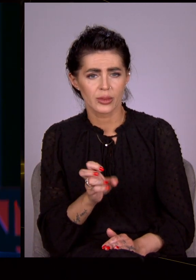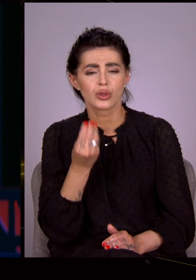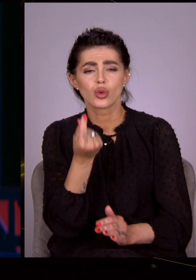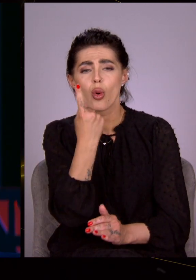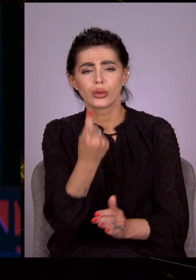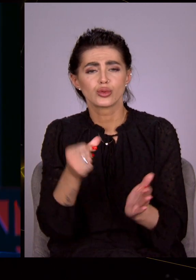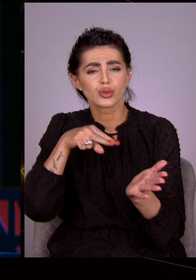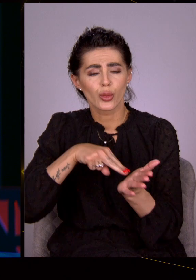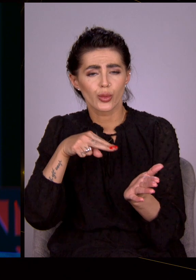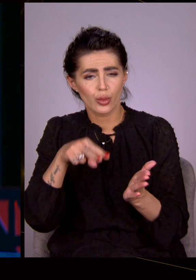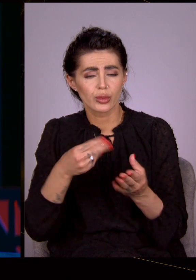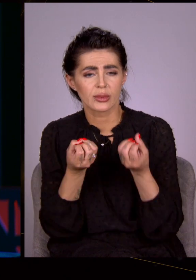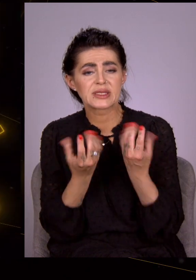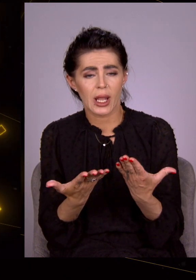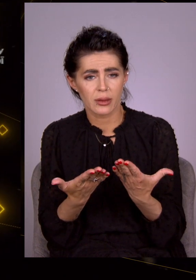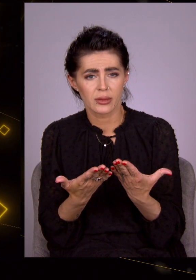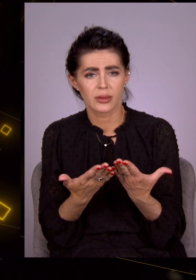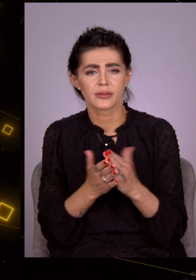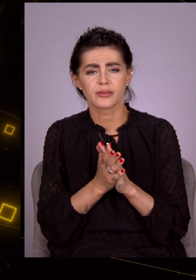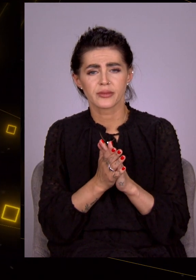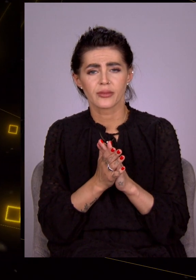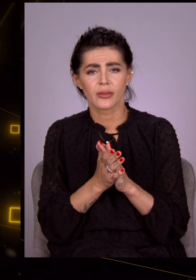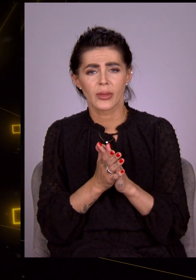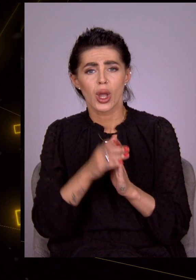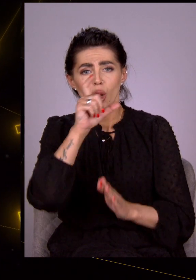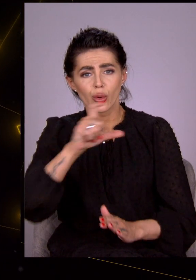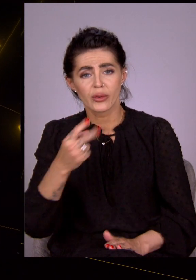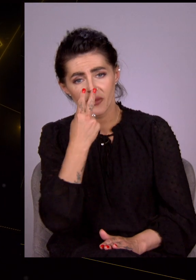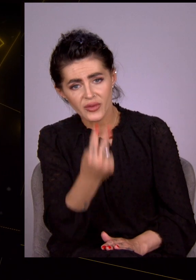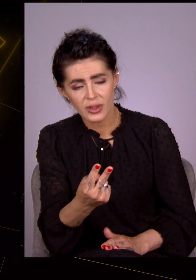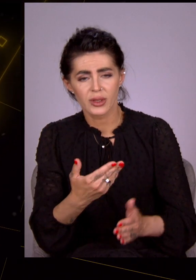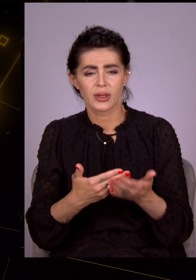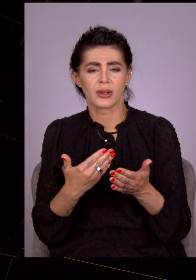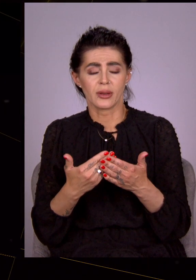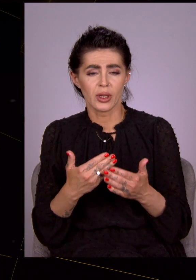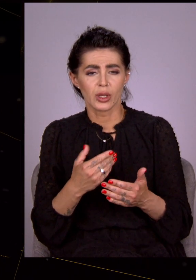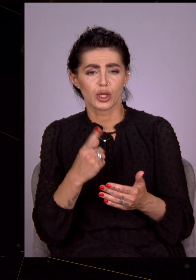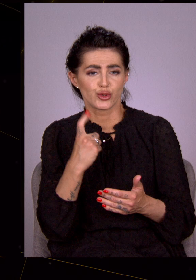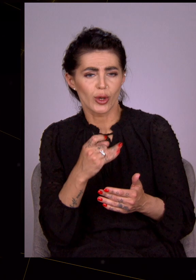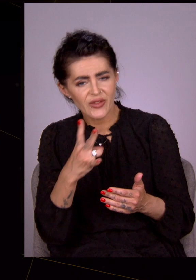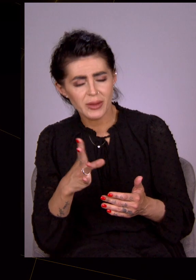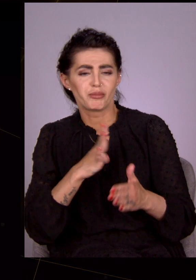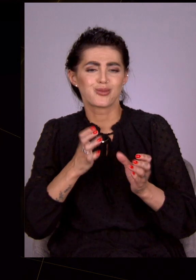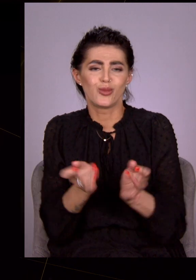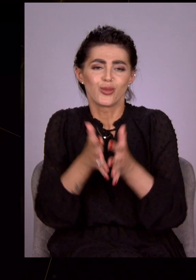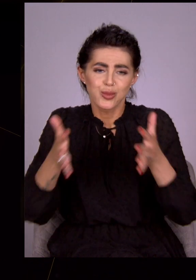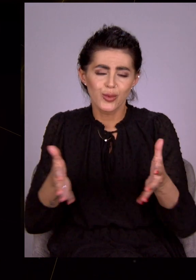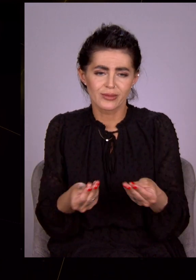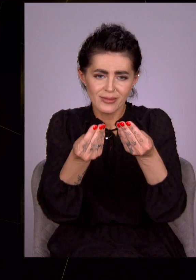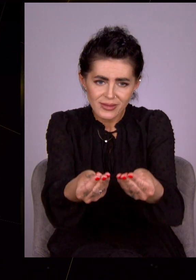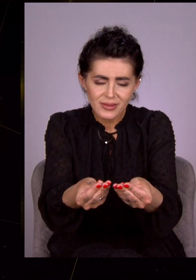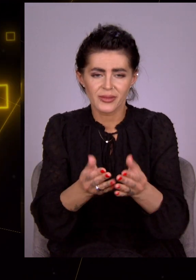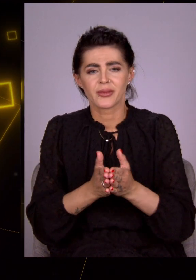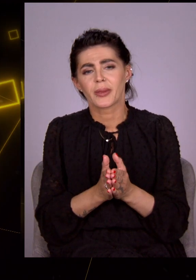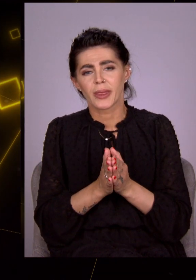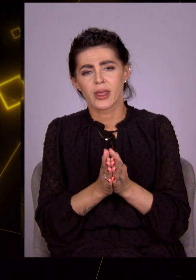По 150 гривень. Люди бачать її, звісно, ну, дають більше. А чи бувало таке, що